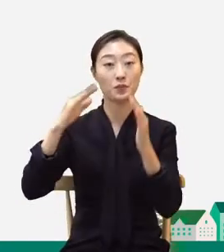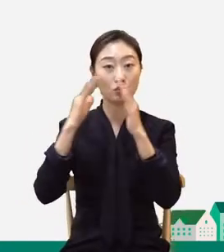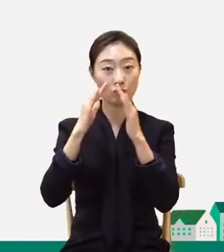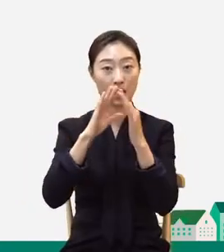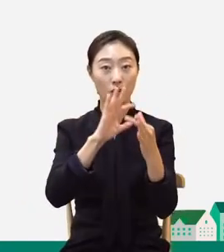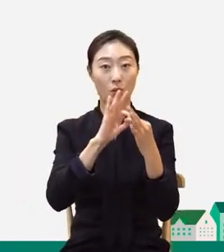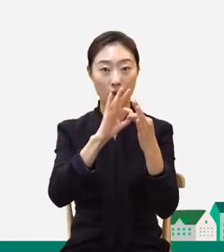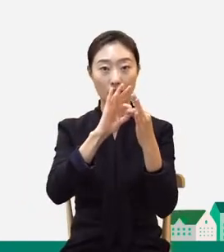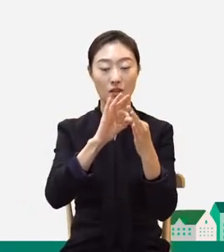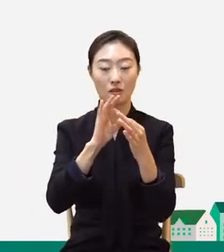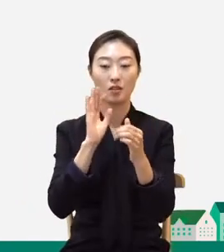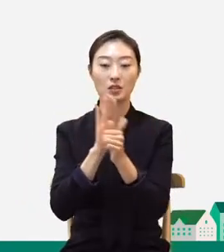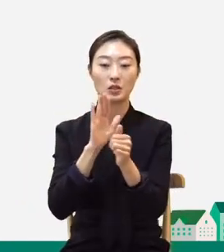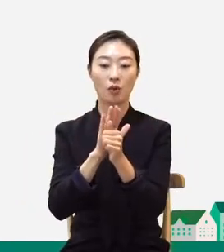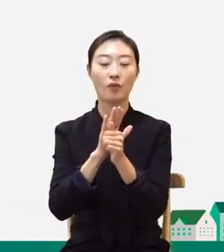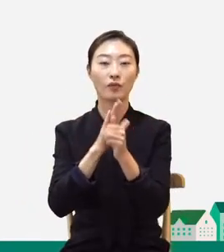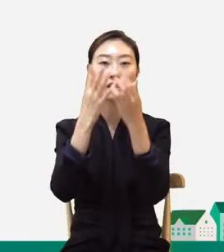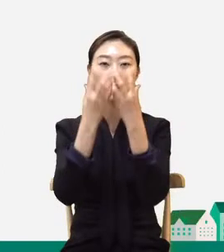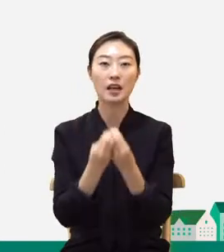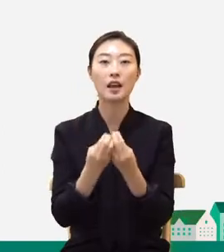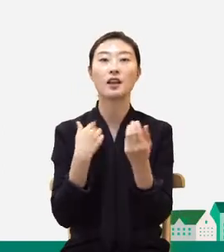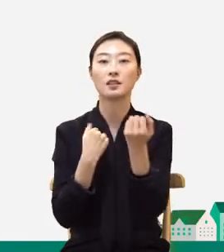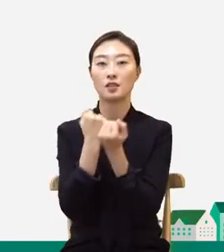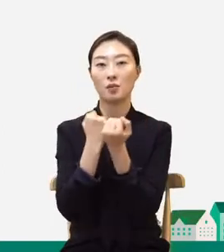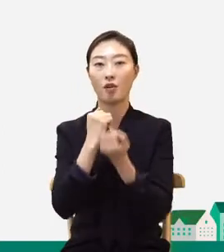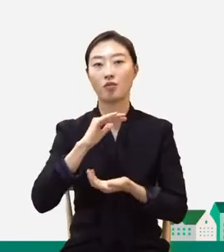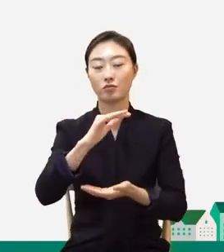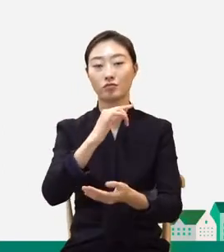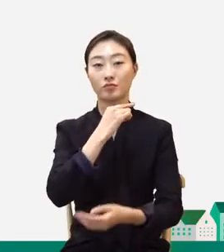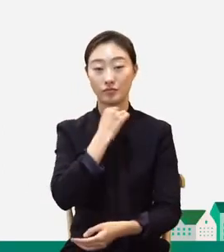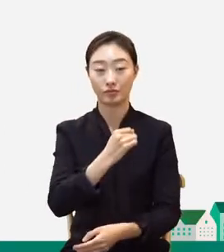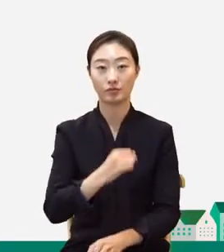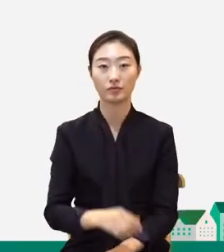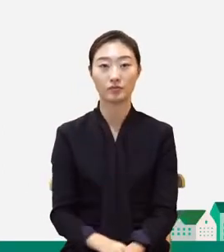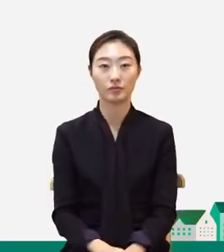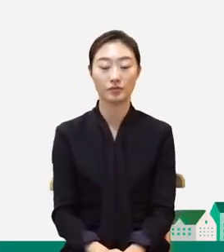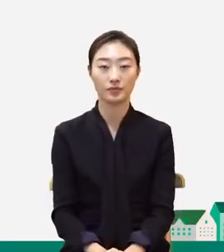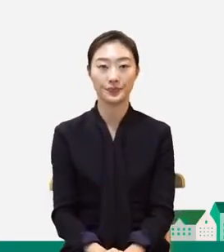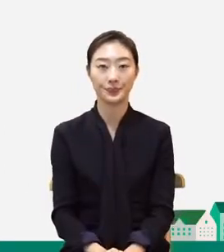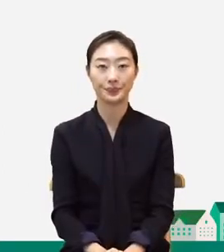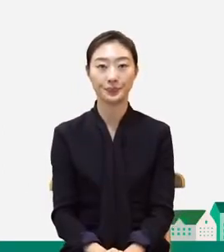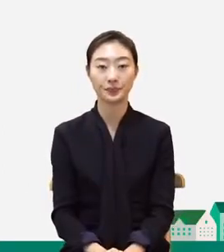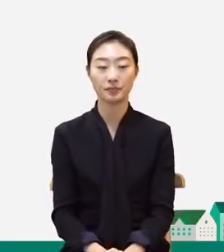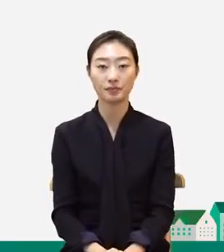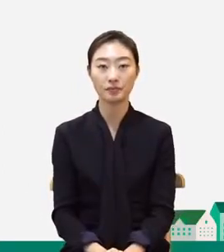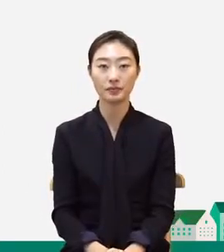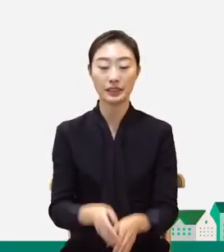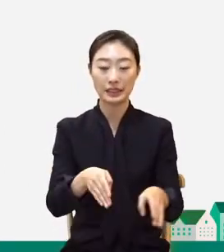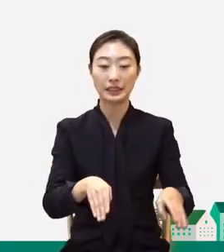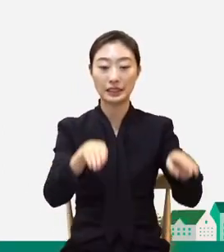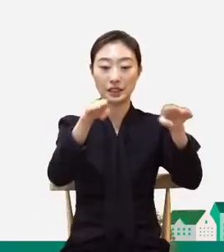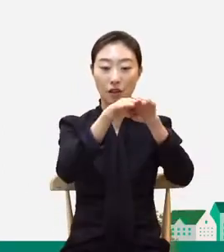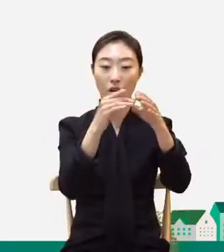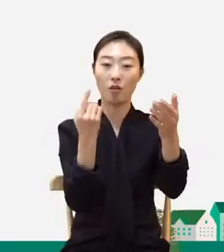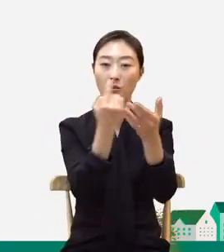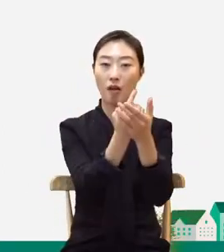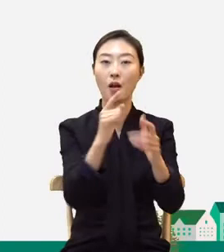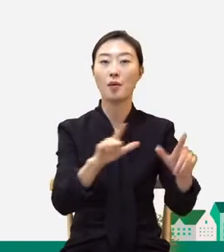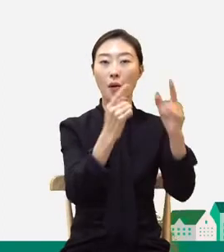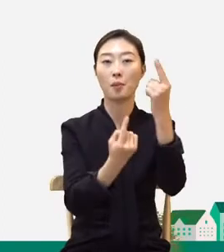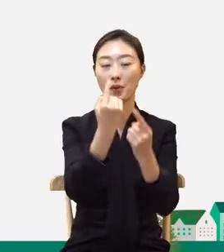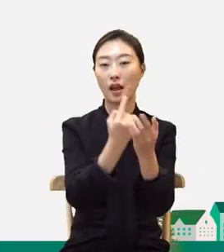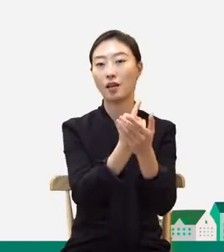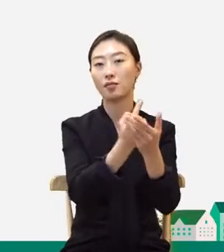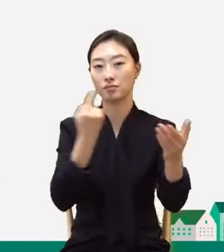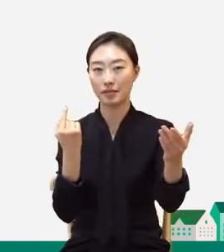지원한 사례를 오늘 같이 공유하고자 합니다. 현장에서 탈시설에 대해서 장애인뿐만 아니라